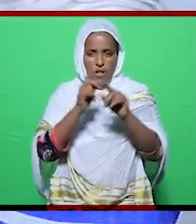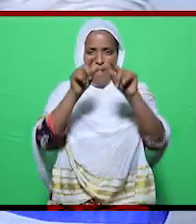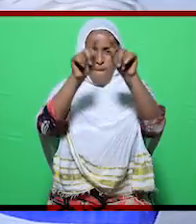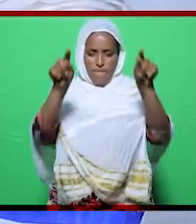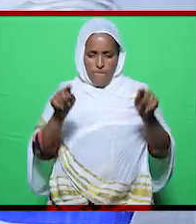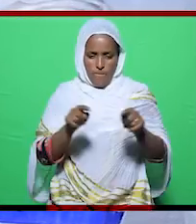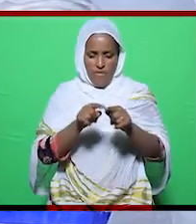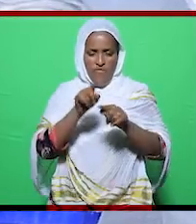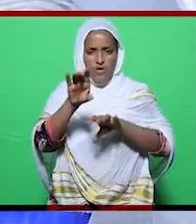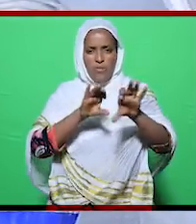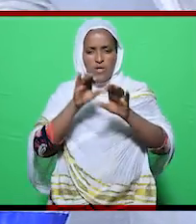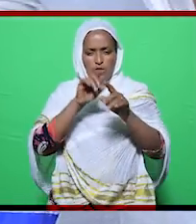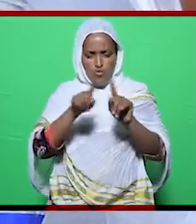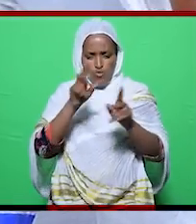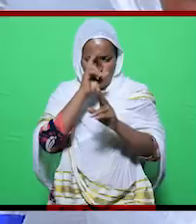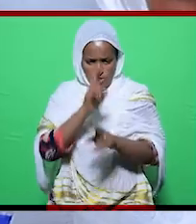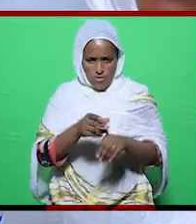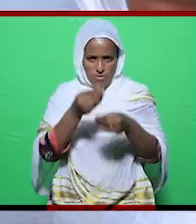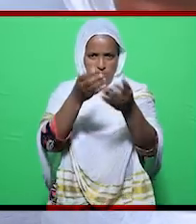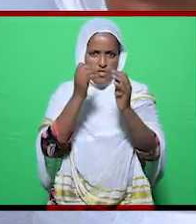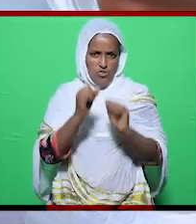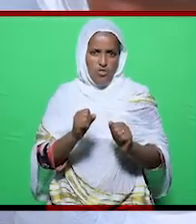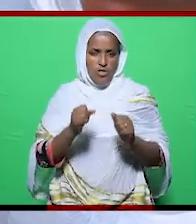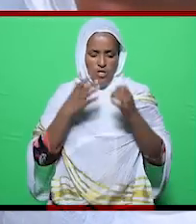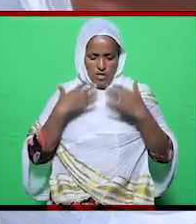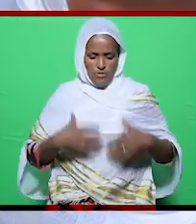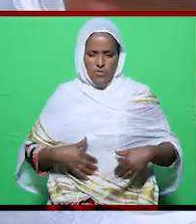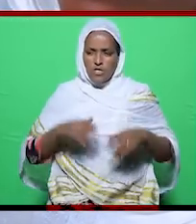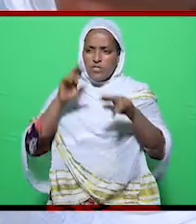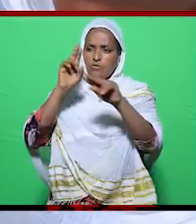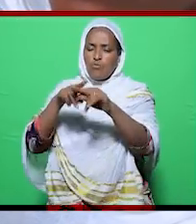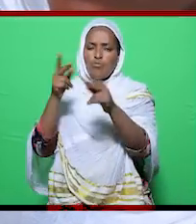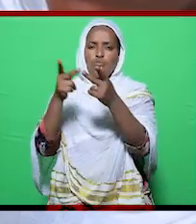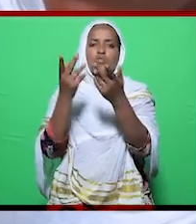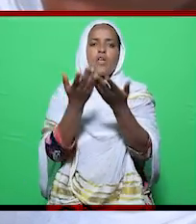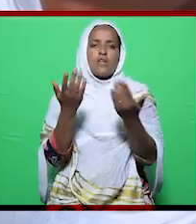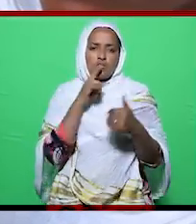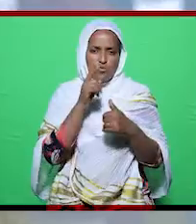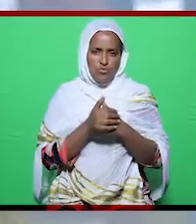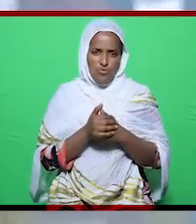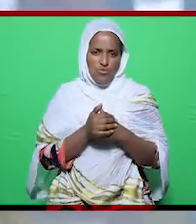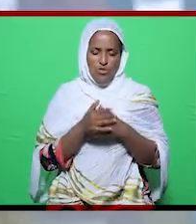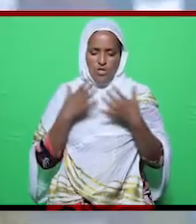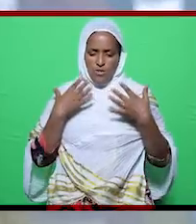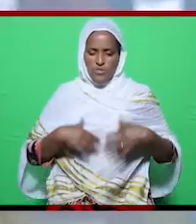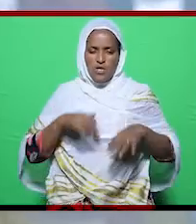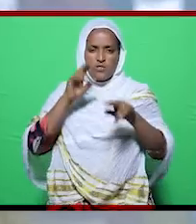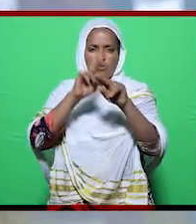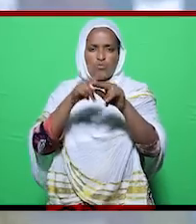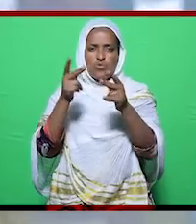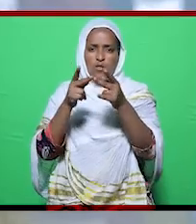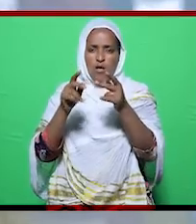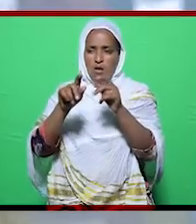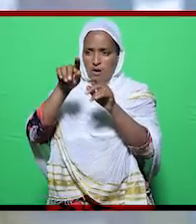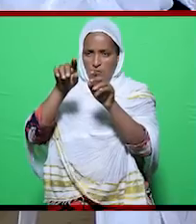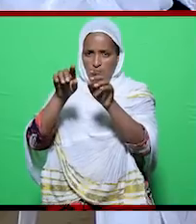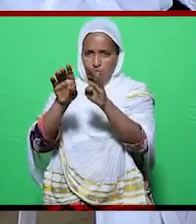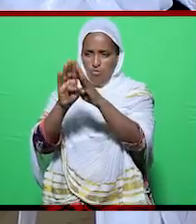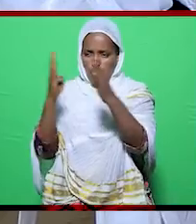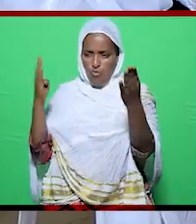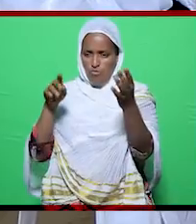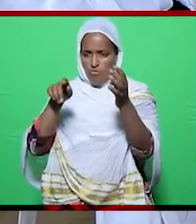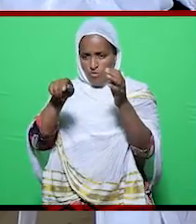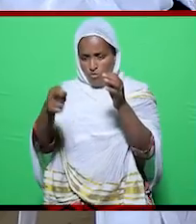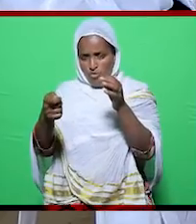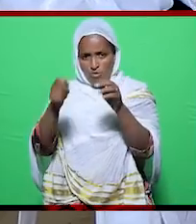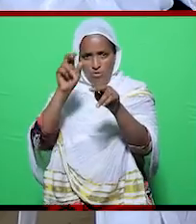ሥዕል የነቀዘ መሆን የለበትም። የተቀደደ የወየበ የተበላሸ መሆን የለበትም። ጥንቃቄ በፍሬም ማድረግ እንችላለን። ልዩ ክብር መስጠት